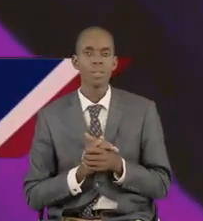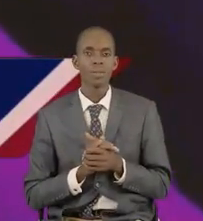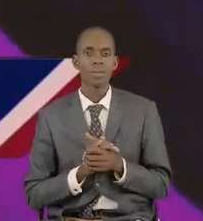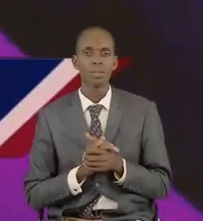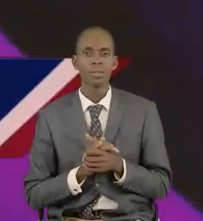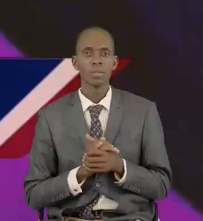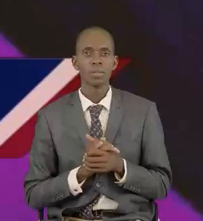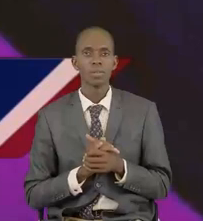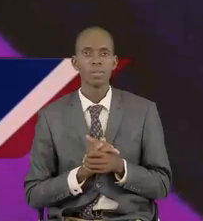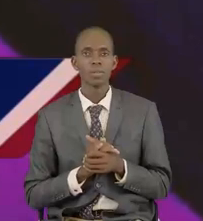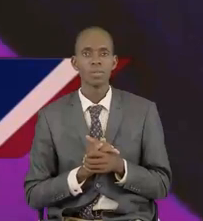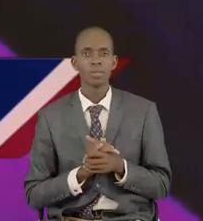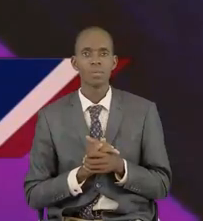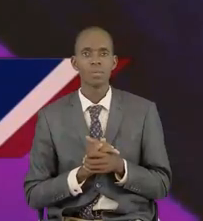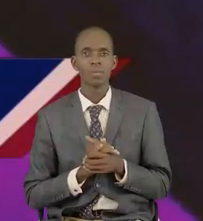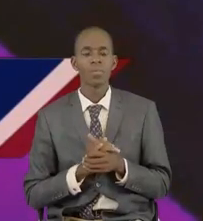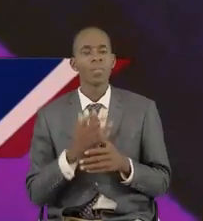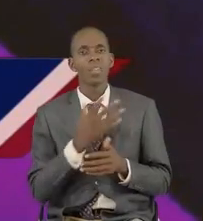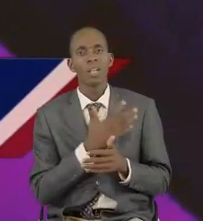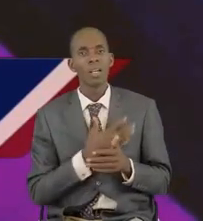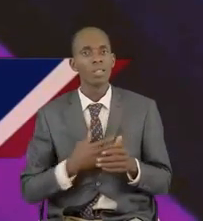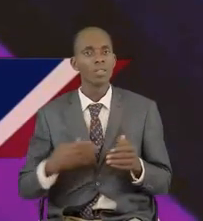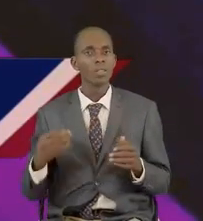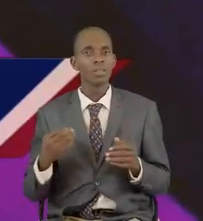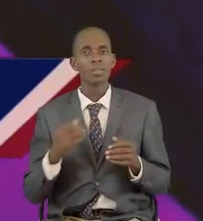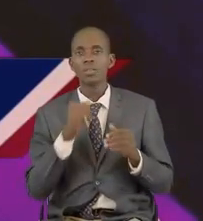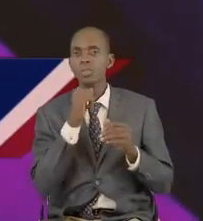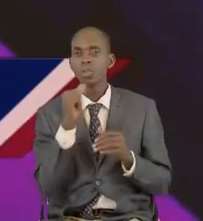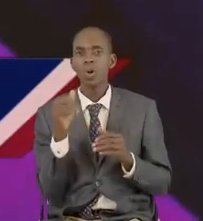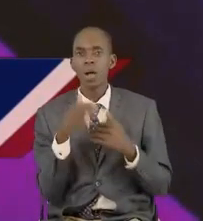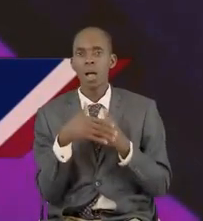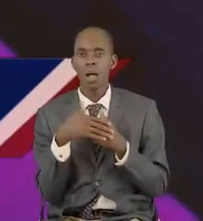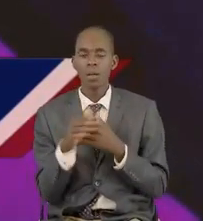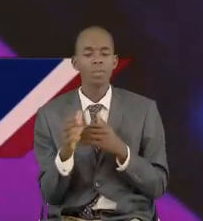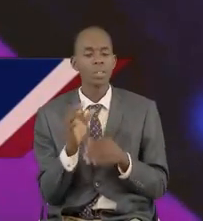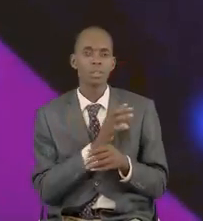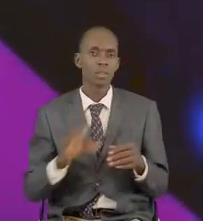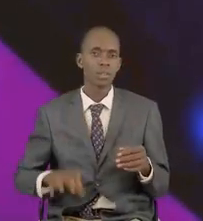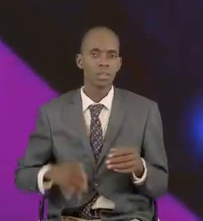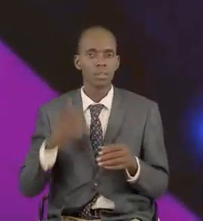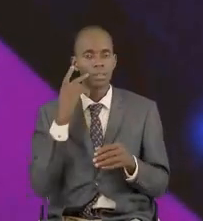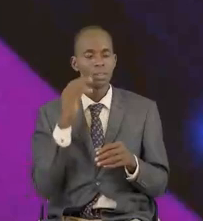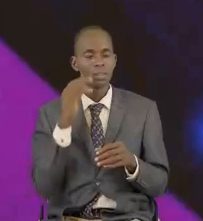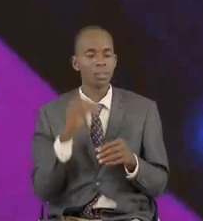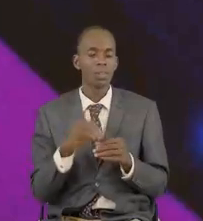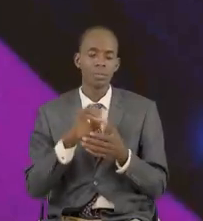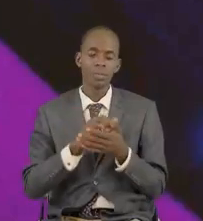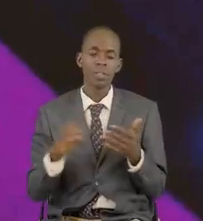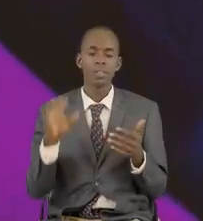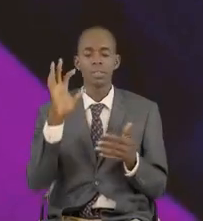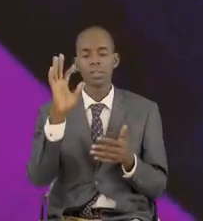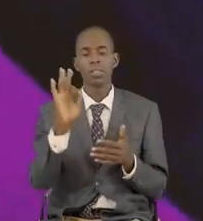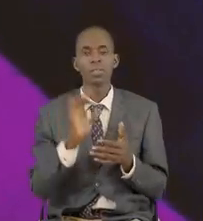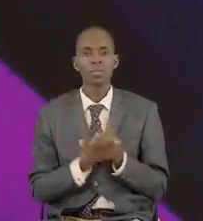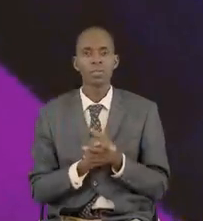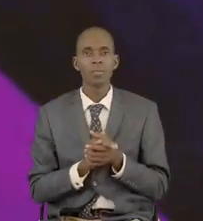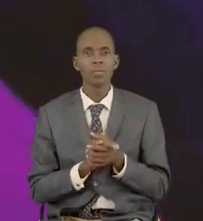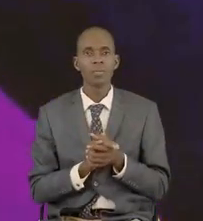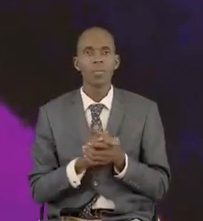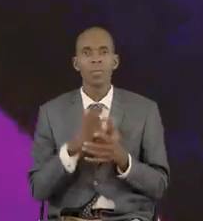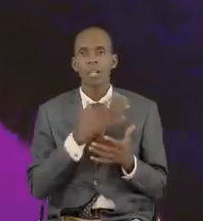la tradition des hommes sur les rudiments du monde et non sucré et le verset 9 dit